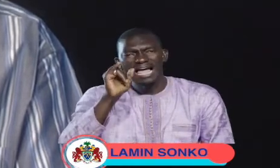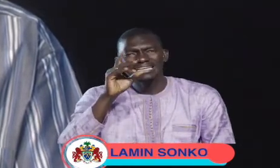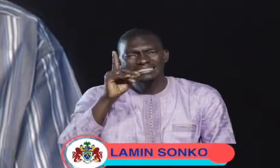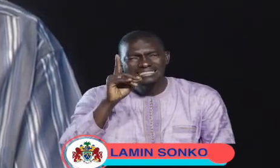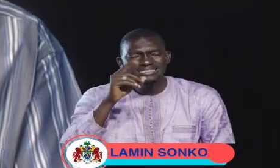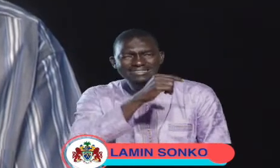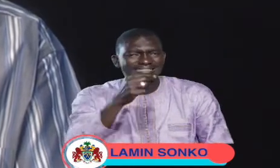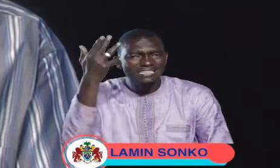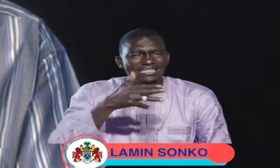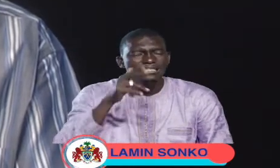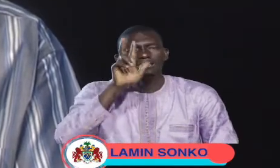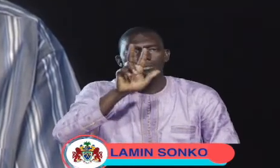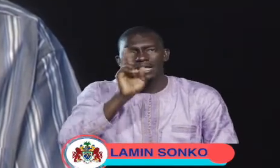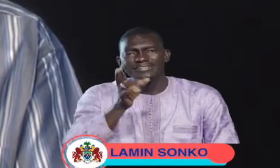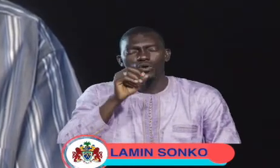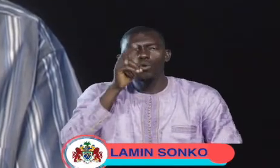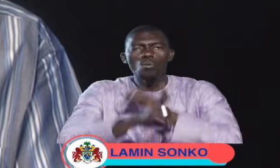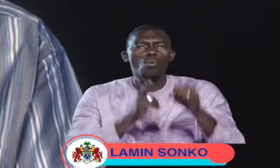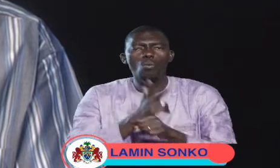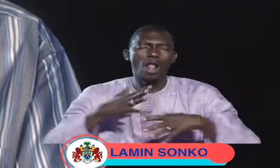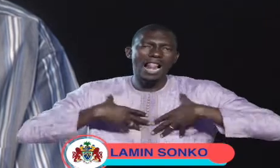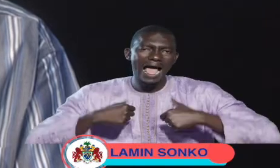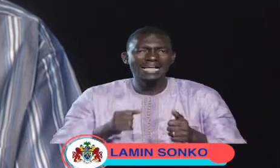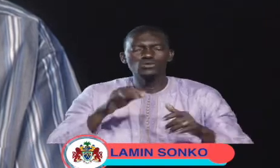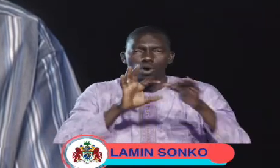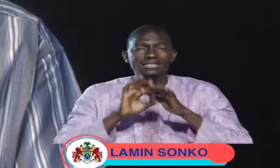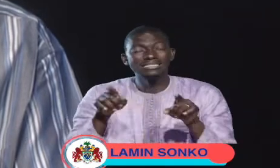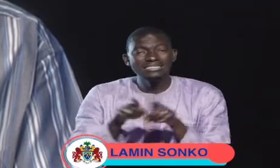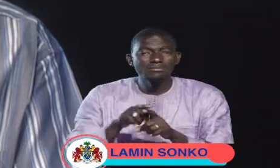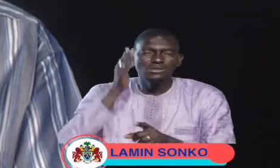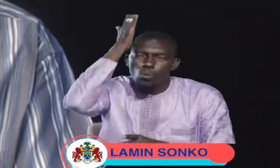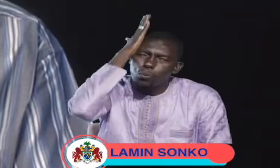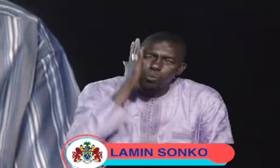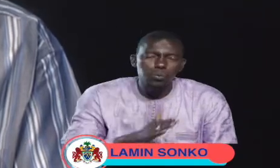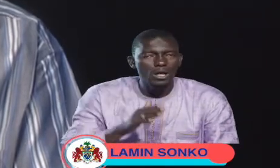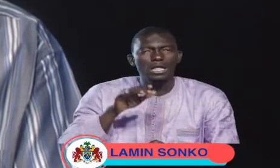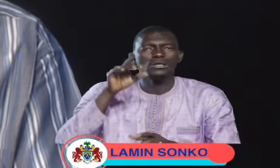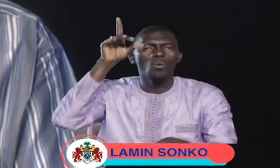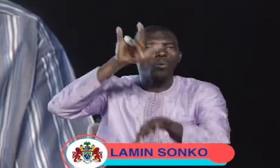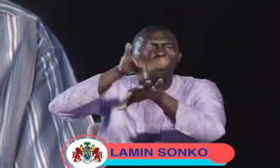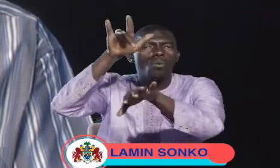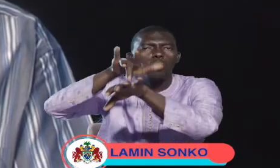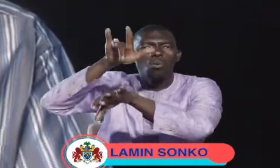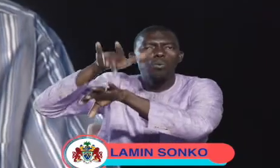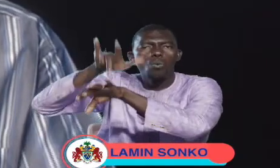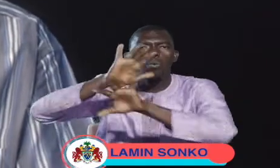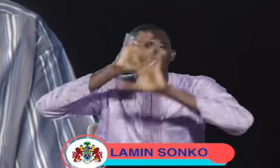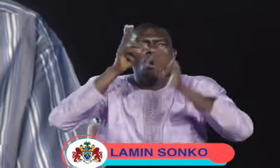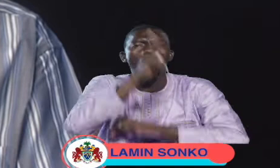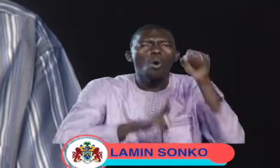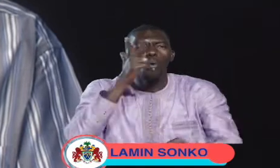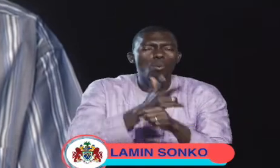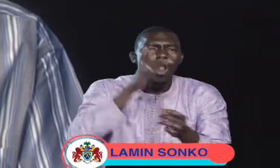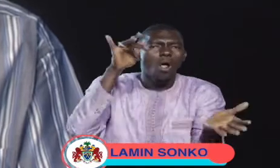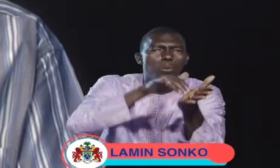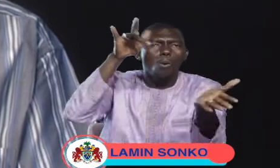bela jararo bunda ya fole ko c'est a pandemic wala ñun ko ay dunia bele ben sañ anday mol jakal Ndiaye nsa follow tela isa